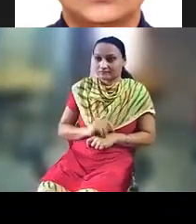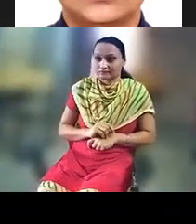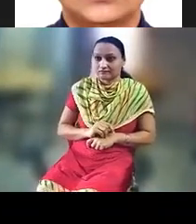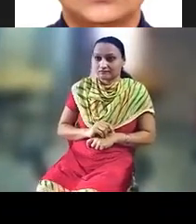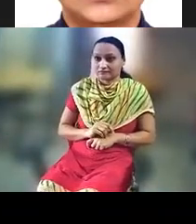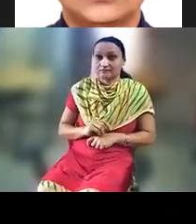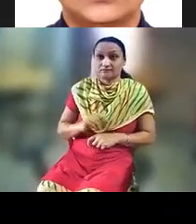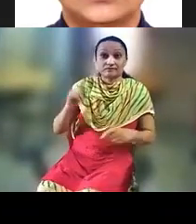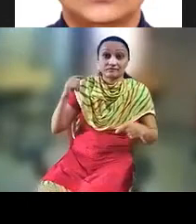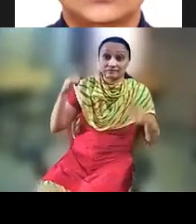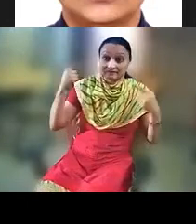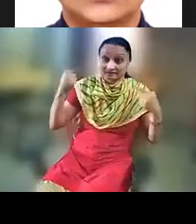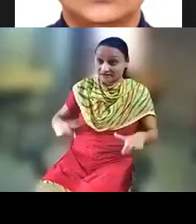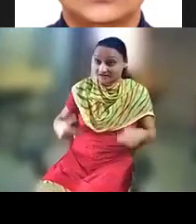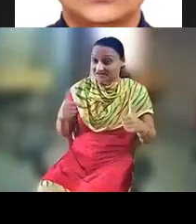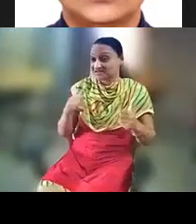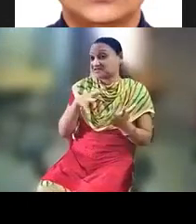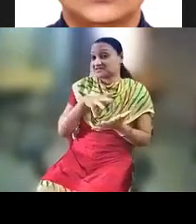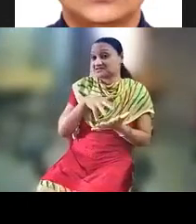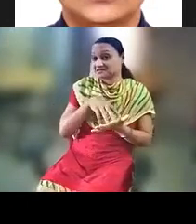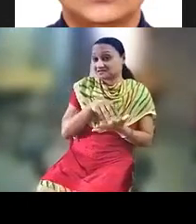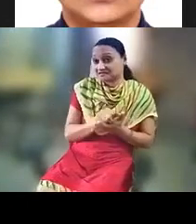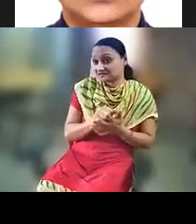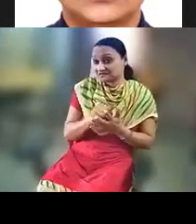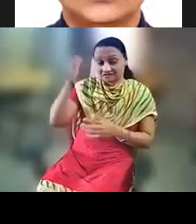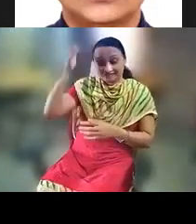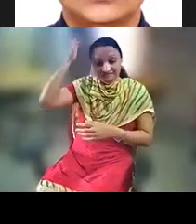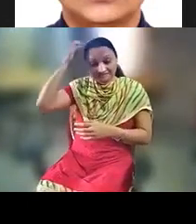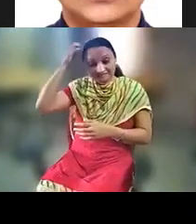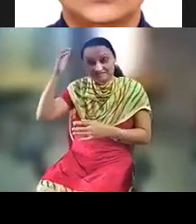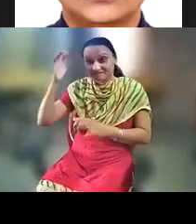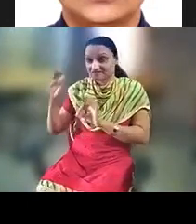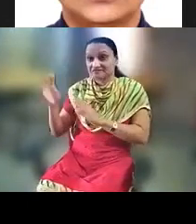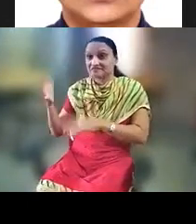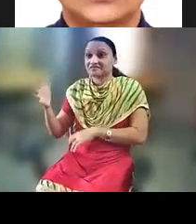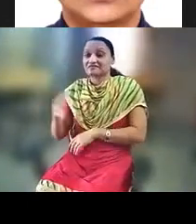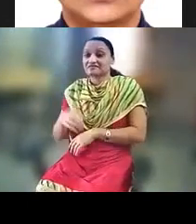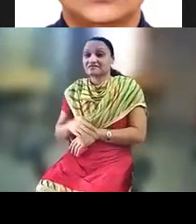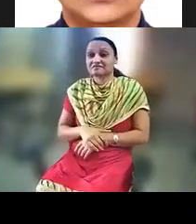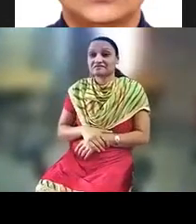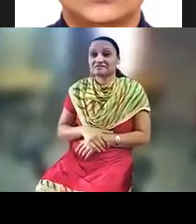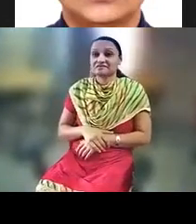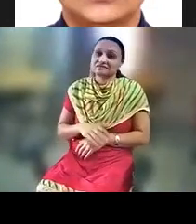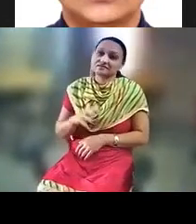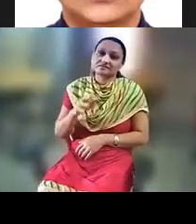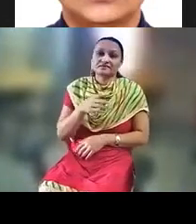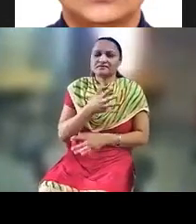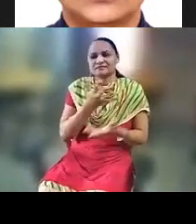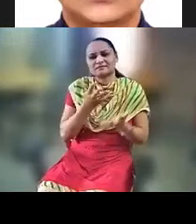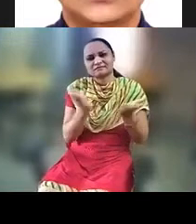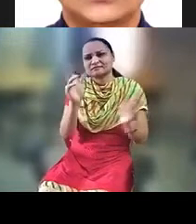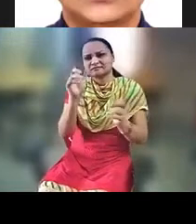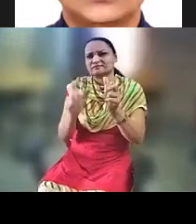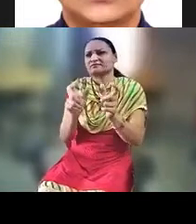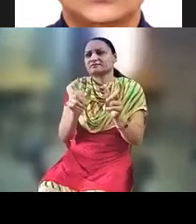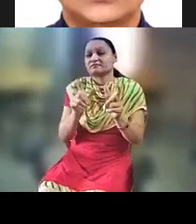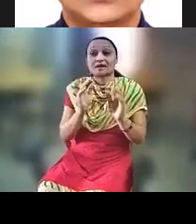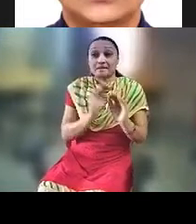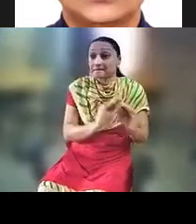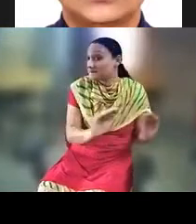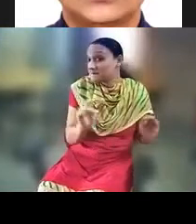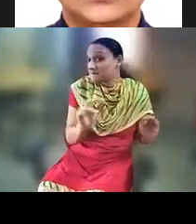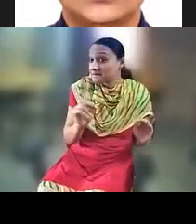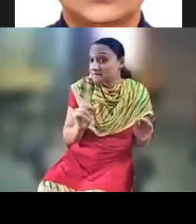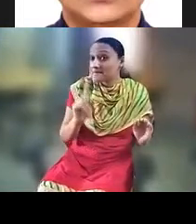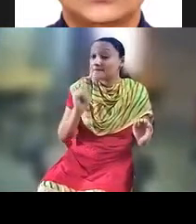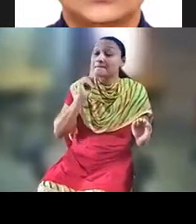फिजिकल वेलबीइंग के कोई इमोशनल वेलबीइंग या कुछ नहीं हो सकता, और ये हम सबके लिए ही है, न सिर्फ चिल्ड्रन विद